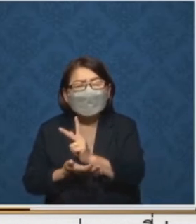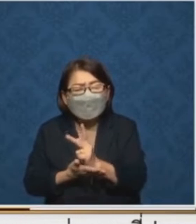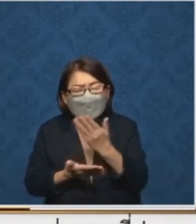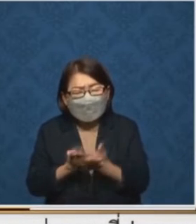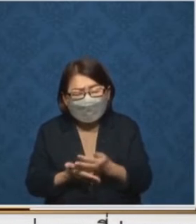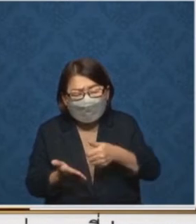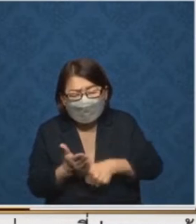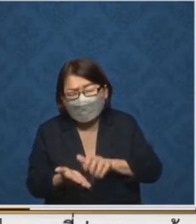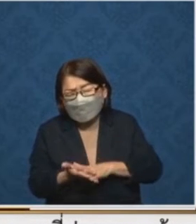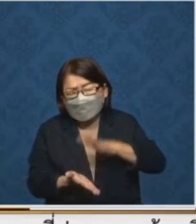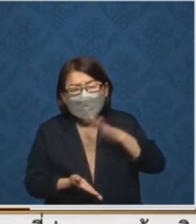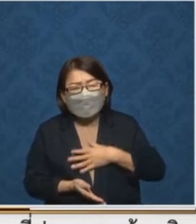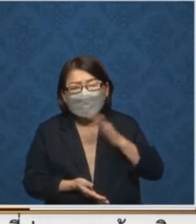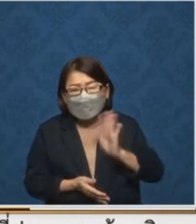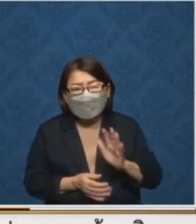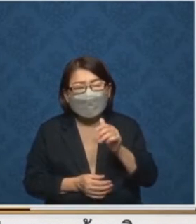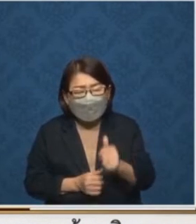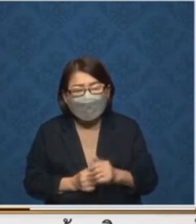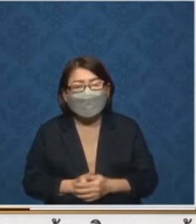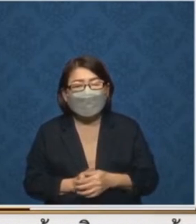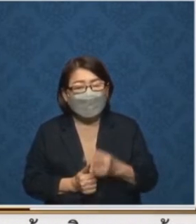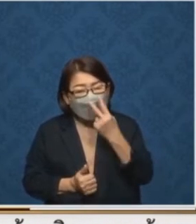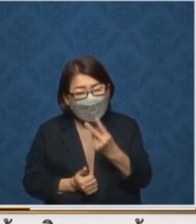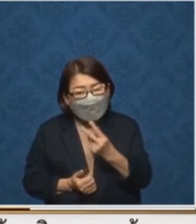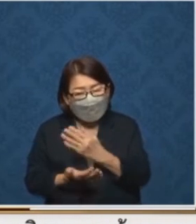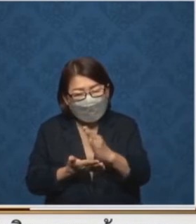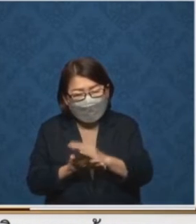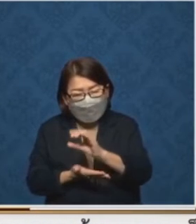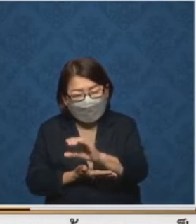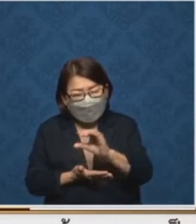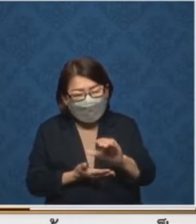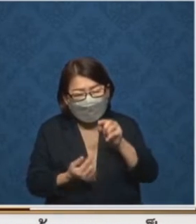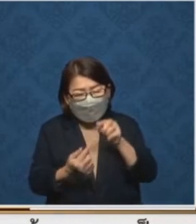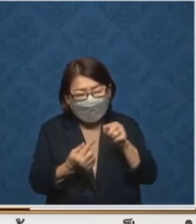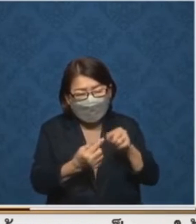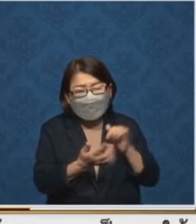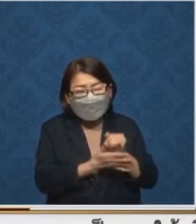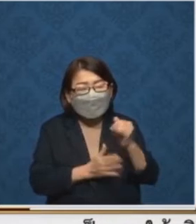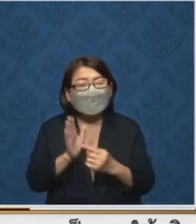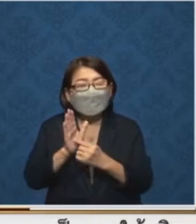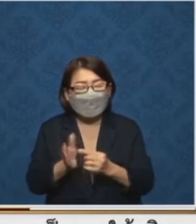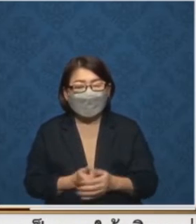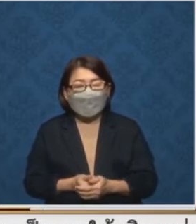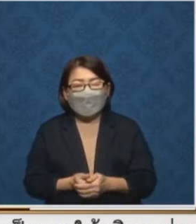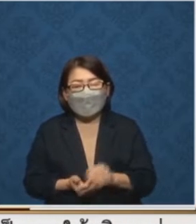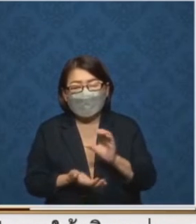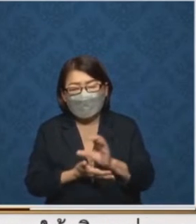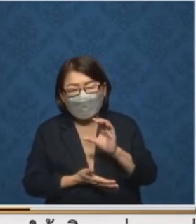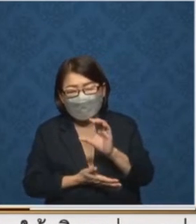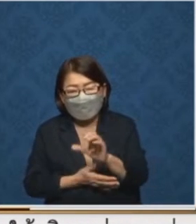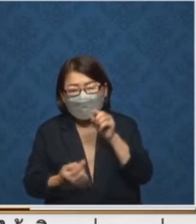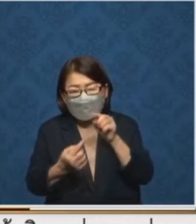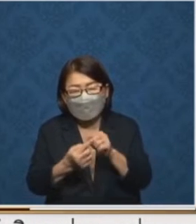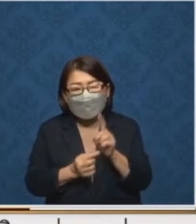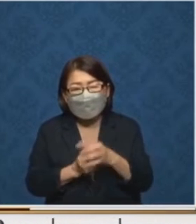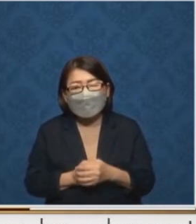เราเทงโอพมาณที่ไม่จำเป็นตัดทิ้งแล้เอไปลงที่การแ้ปัญหาโวิด แต่เปล่าเลยนะครับรัฐบาล